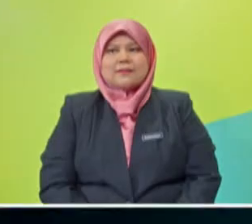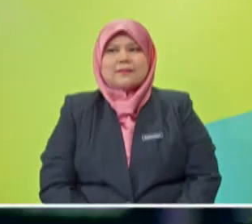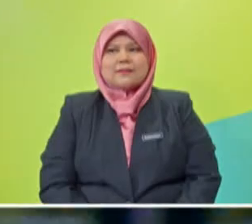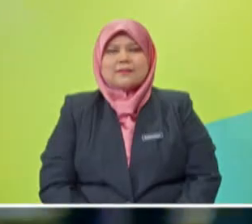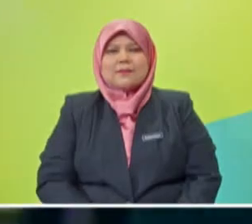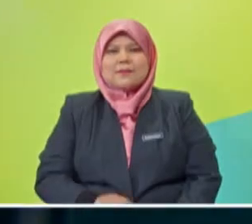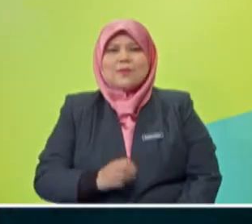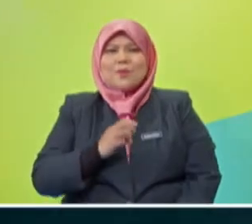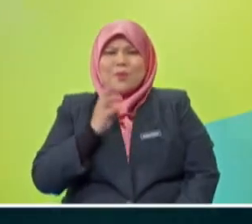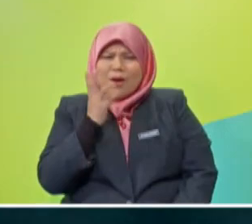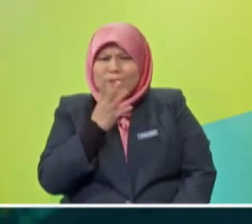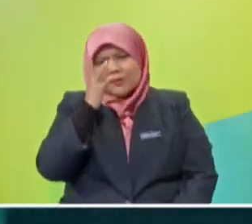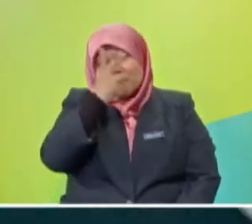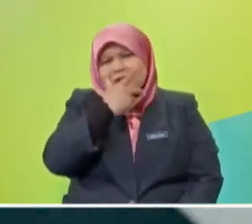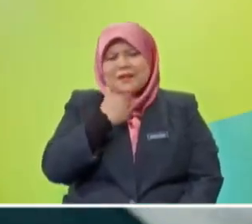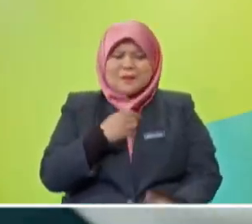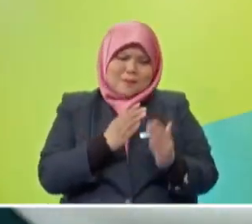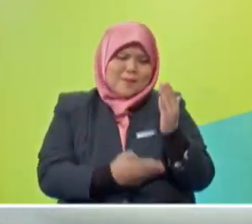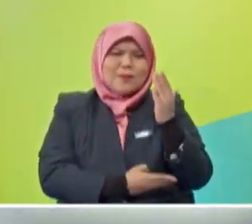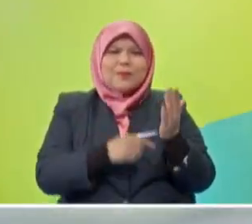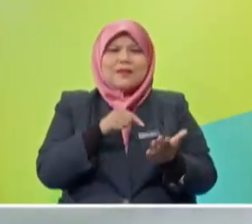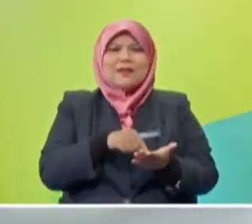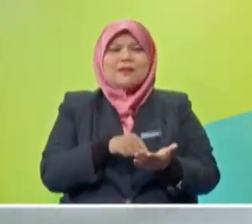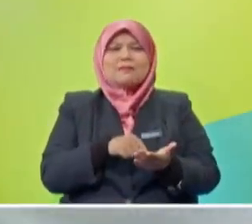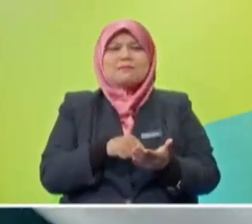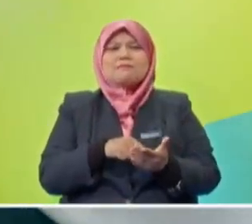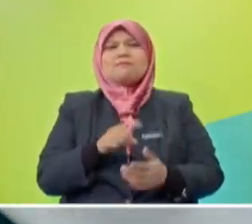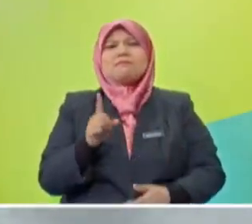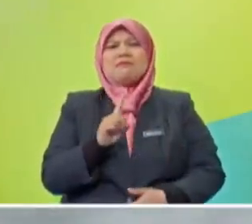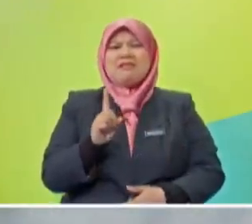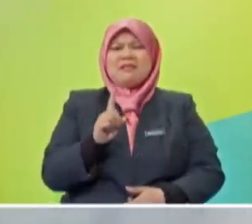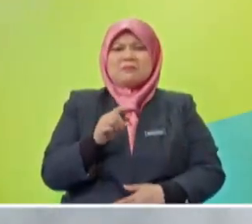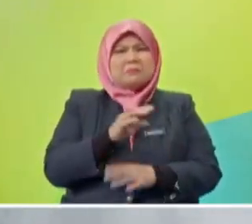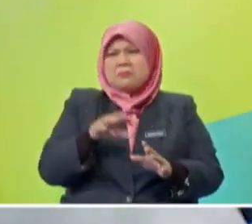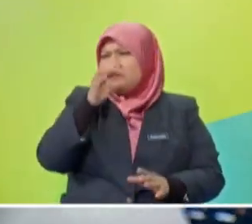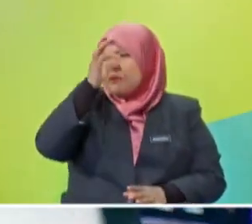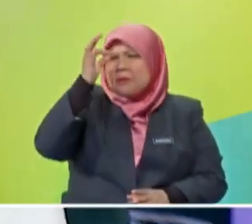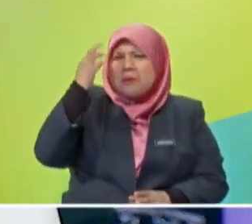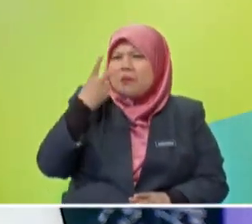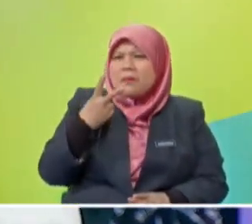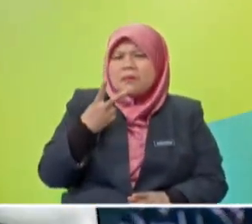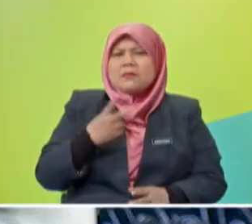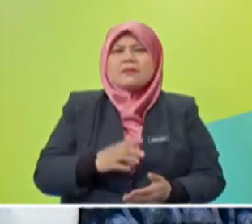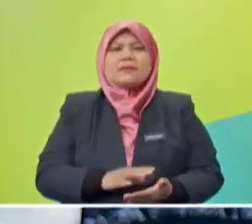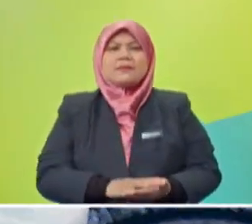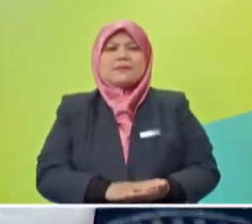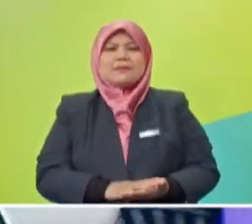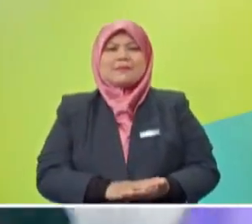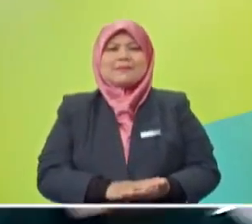Wah, cantiknya bakul ni. Mana ni? Tak nampak pun.